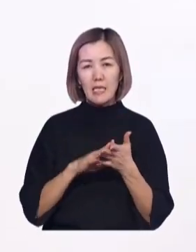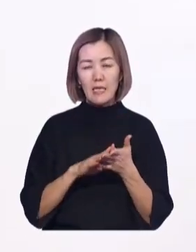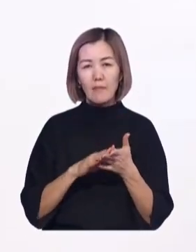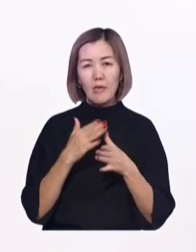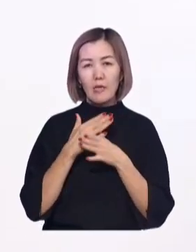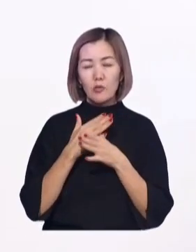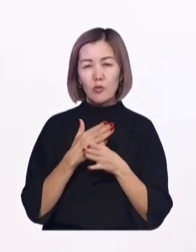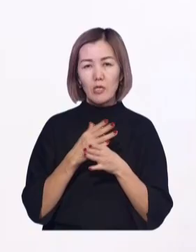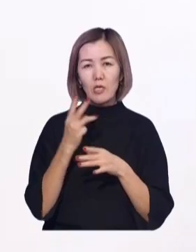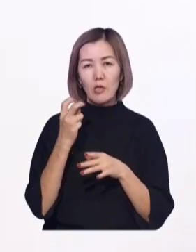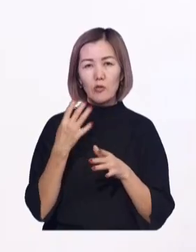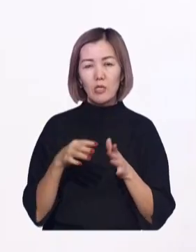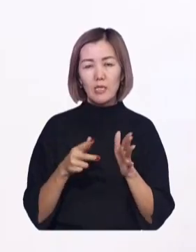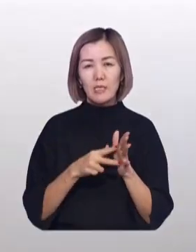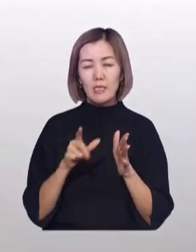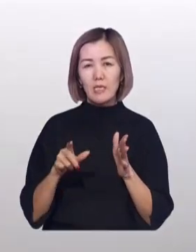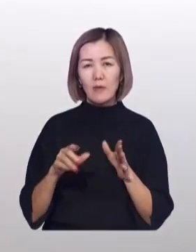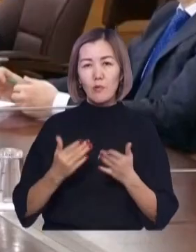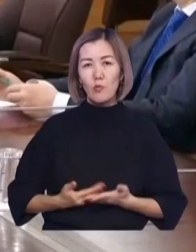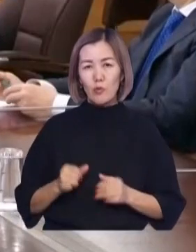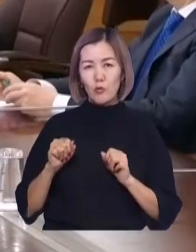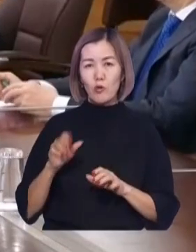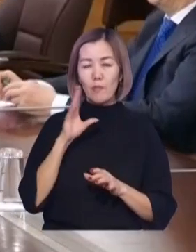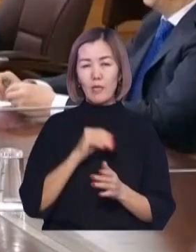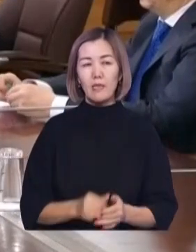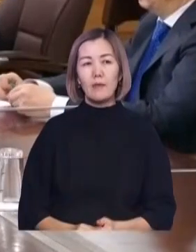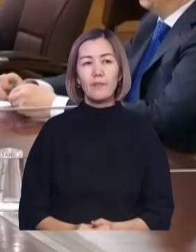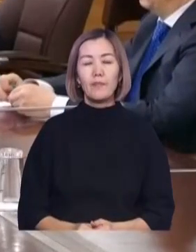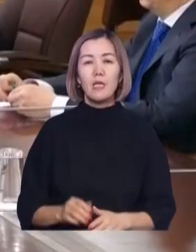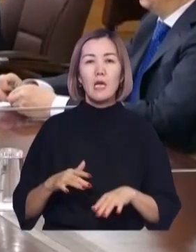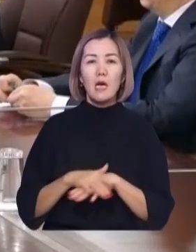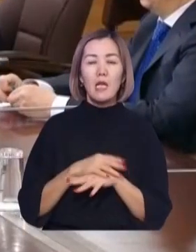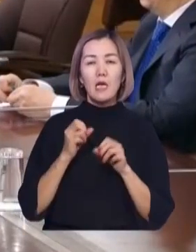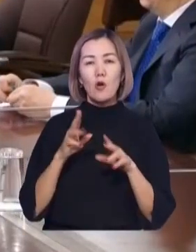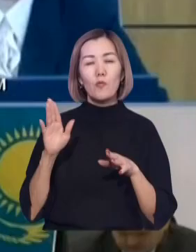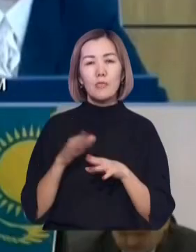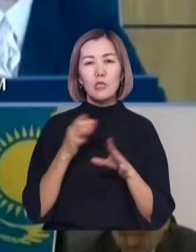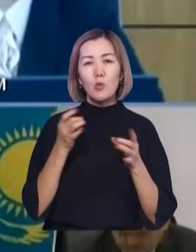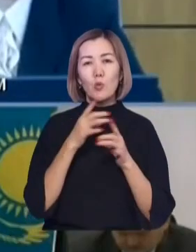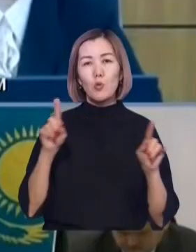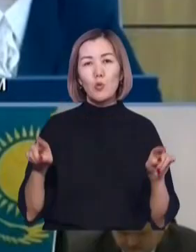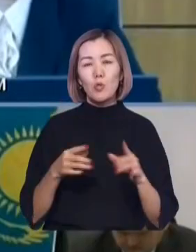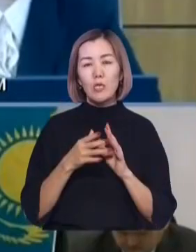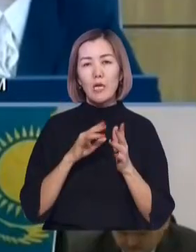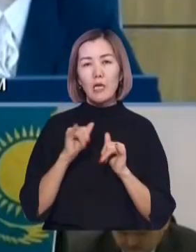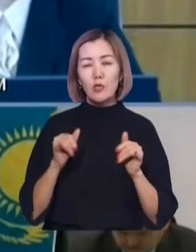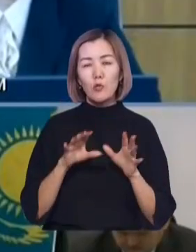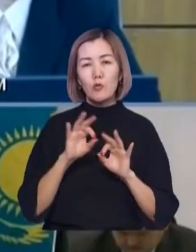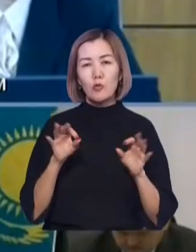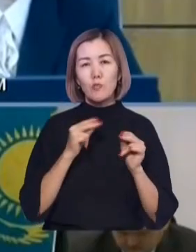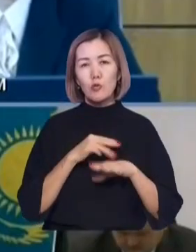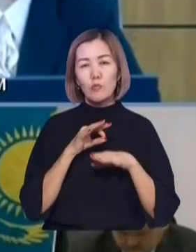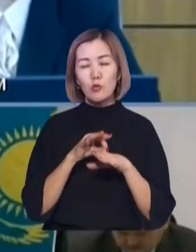арқасында 248 адамның өмірі аман қалды. Премьер-министр халық арасында қауіпсіздік мәдениетін арттыру бойынша түсіндіру